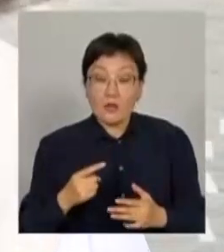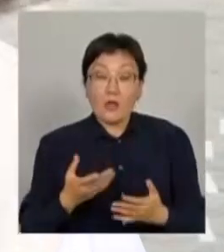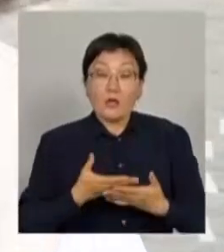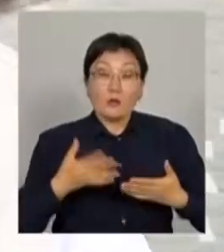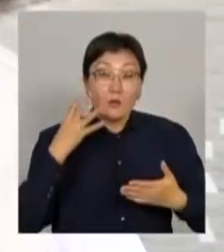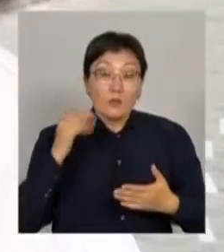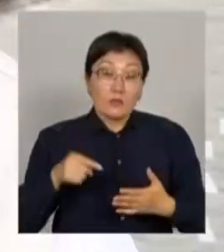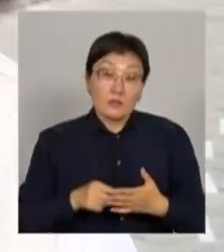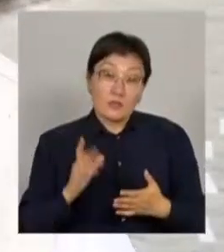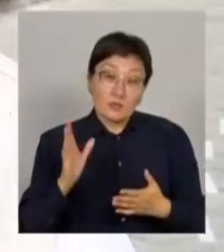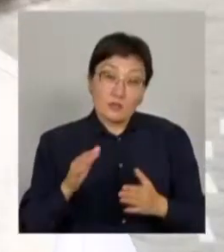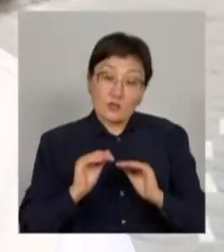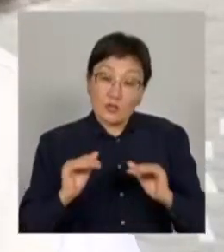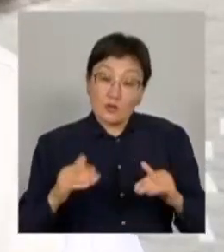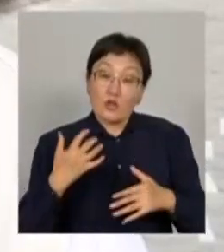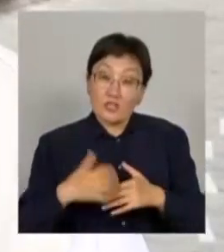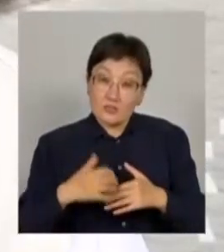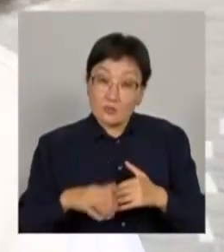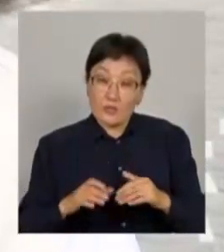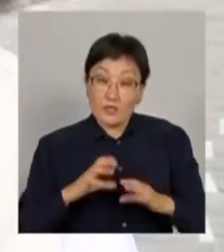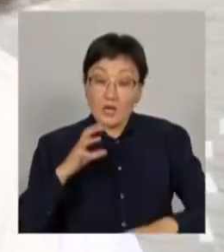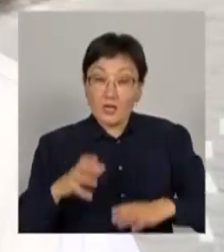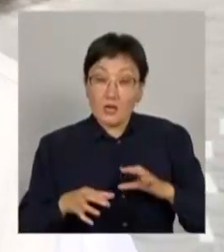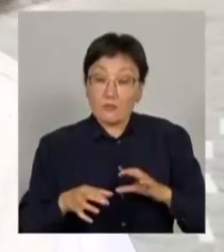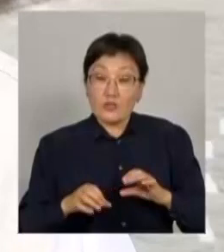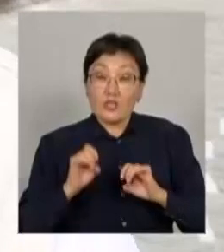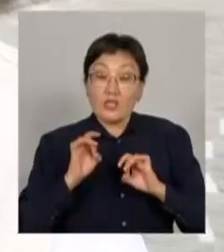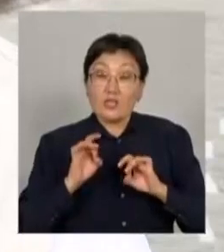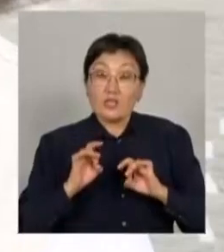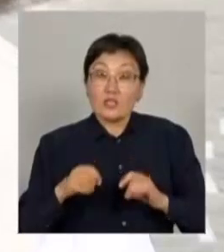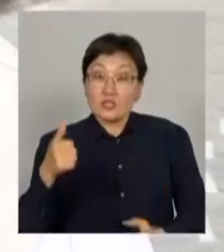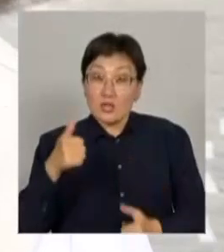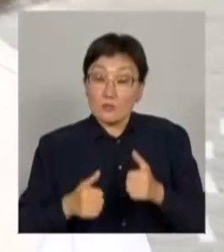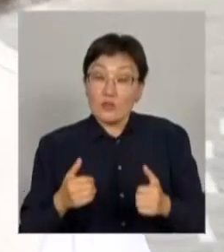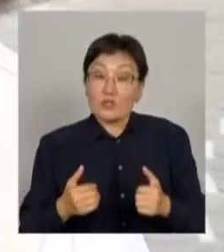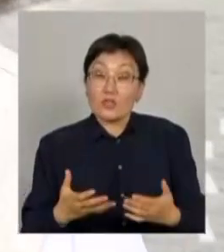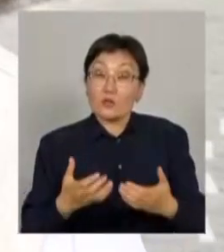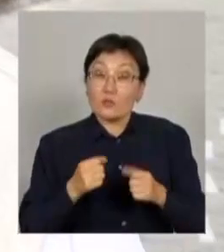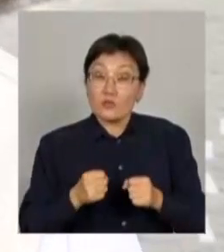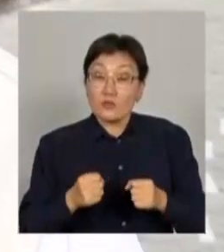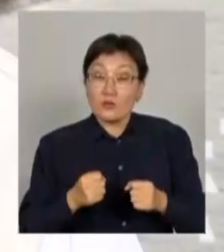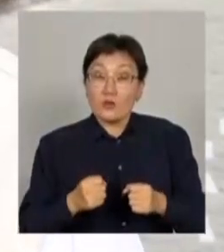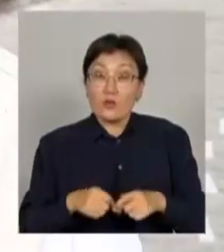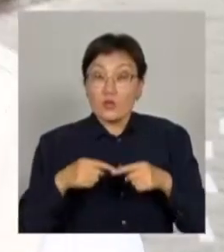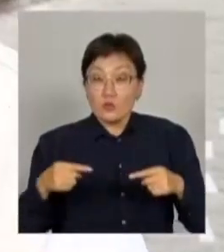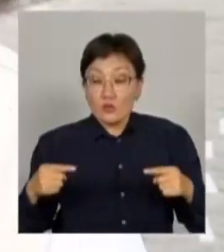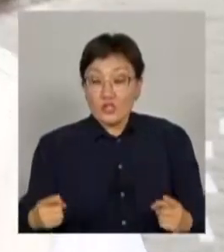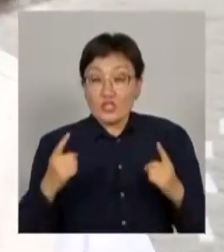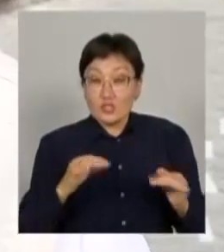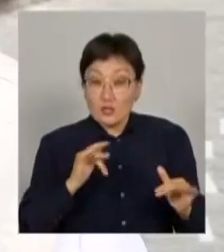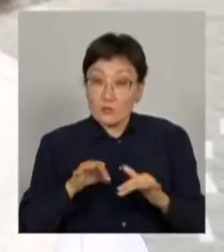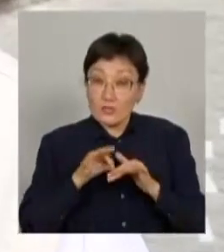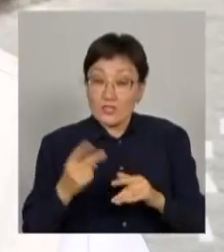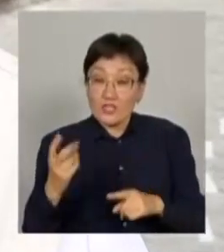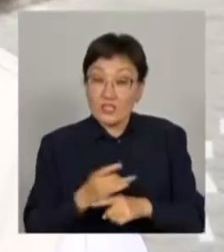Алматының алда оқушылар арасындағы әлем чемпионатын қабылдайтын, бұған дейін түрлі ірі шараларды өткізіп, екі рет